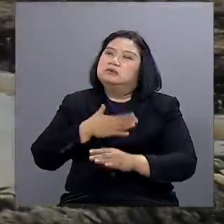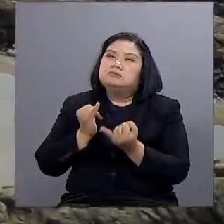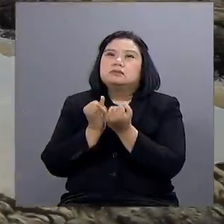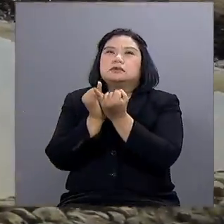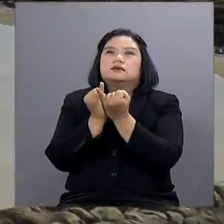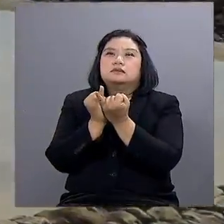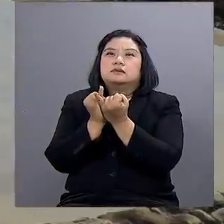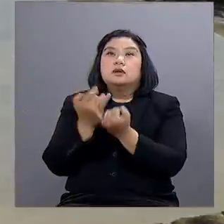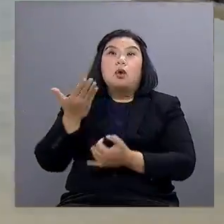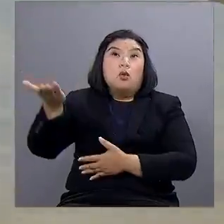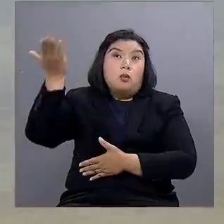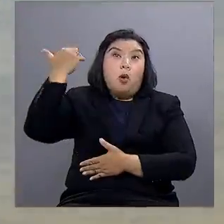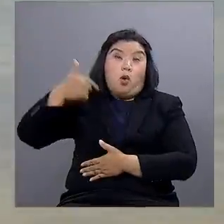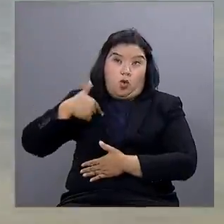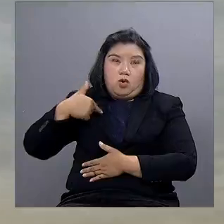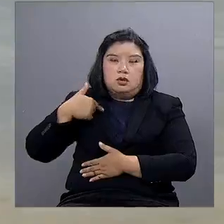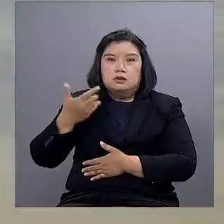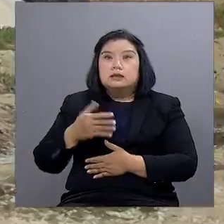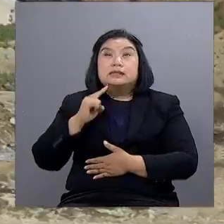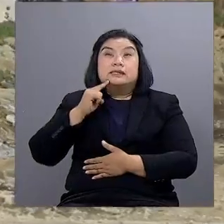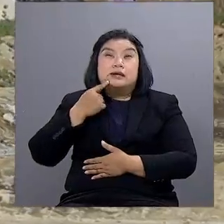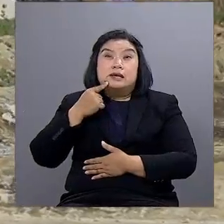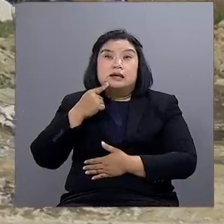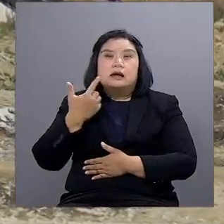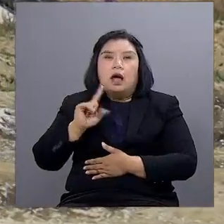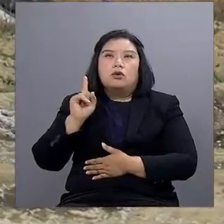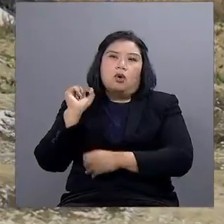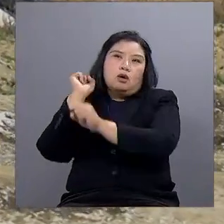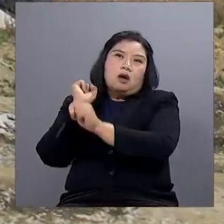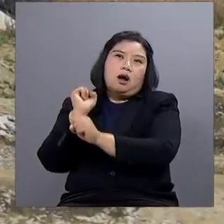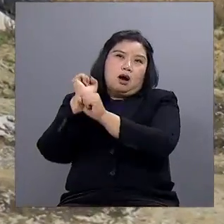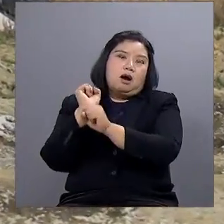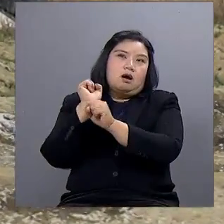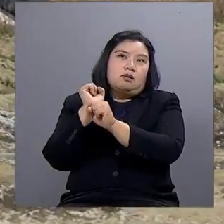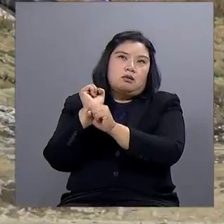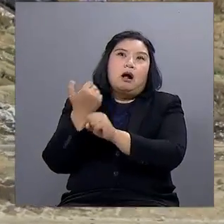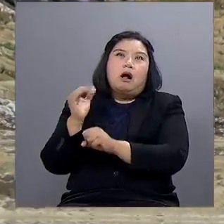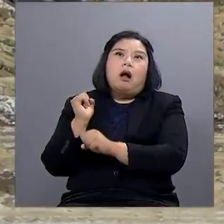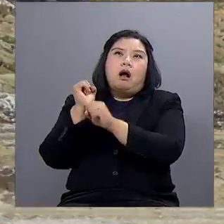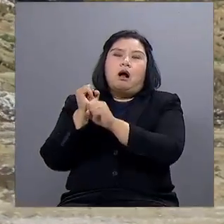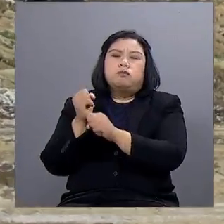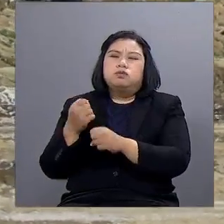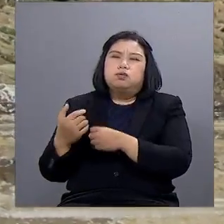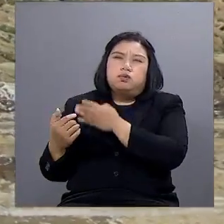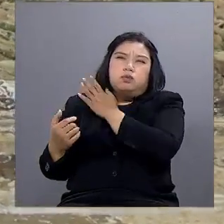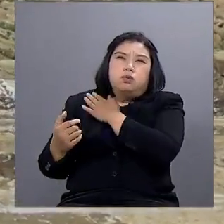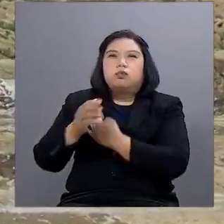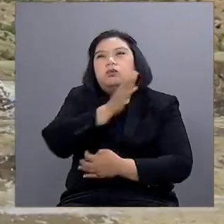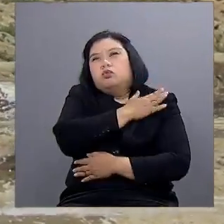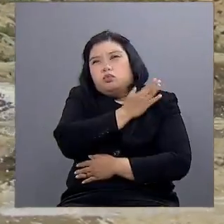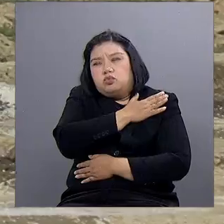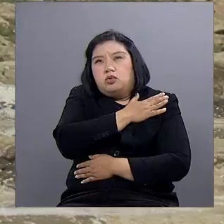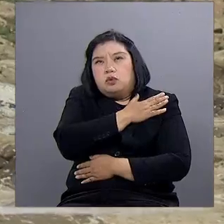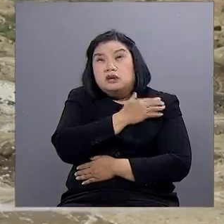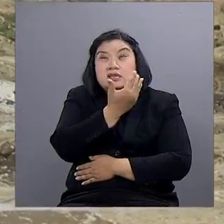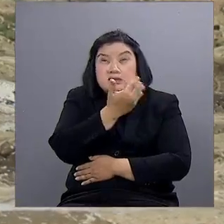อดีตนั้นจะขนเกลือออกไปด้วยการหาบบางคนหาบจนบ่าปูดไปหมดนะครับหลังจากหาบก็เ